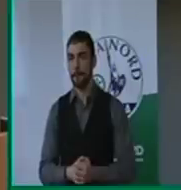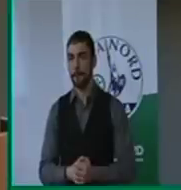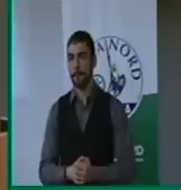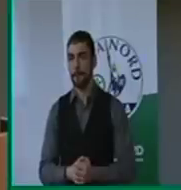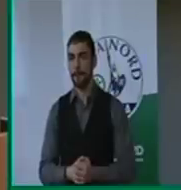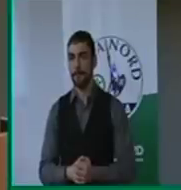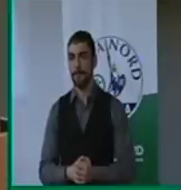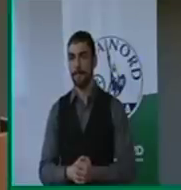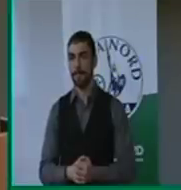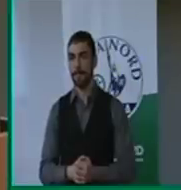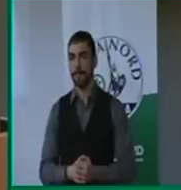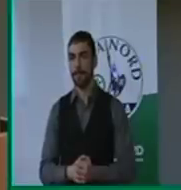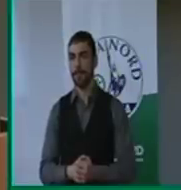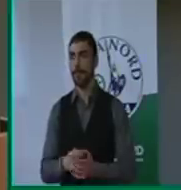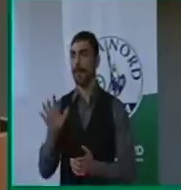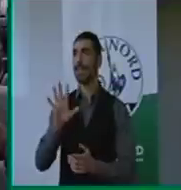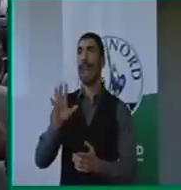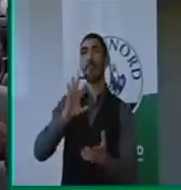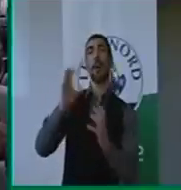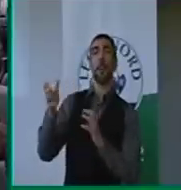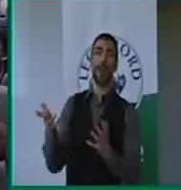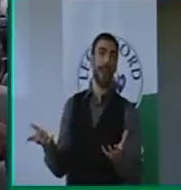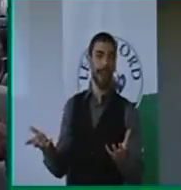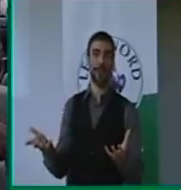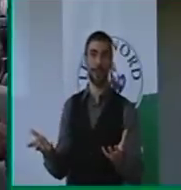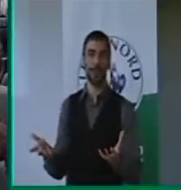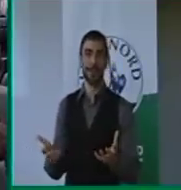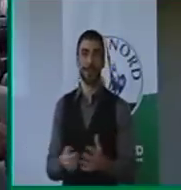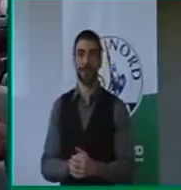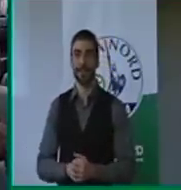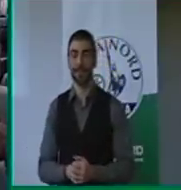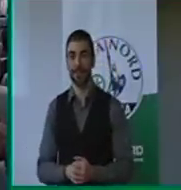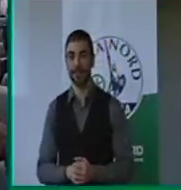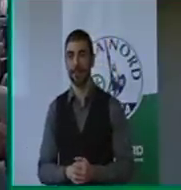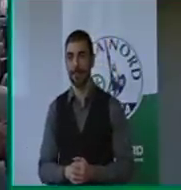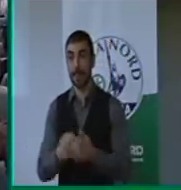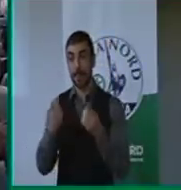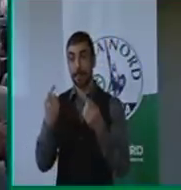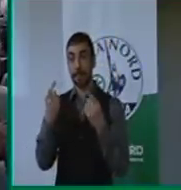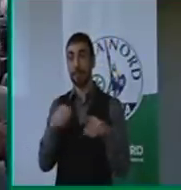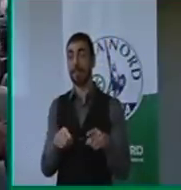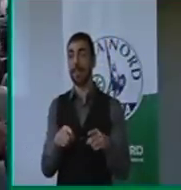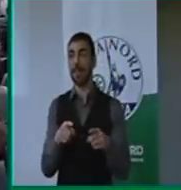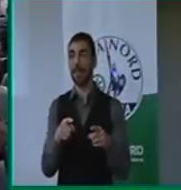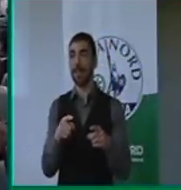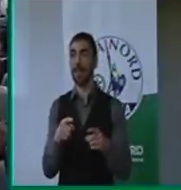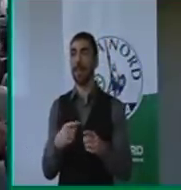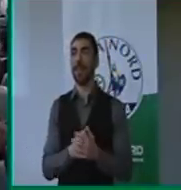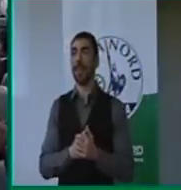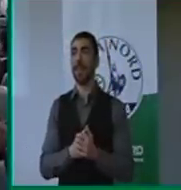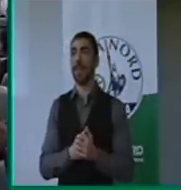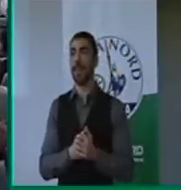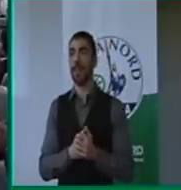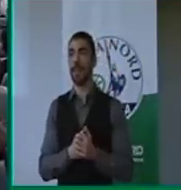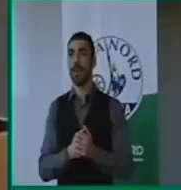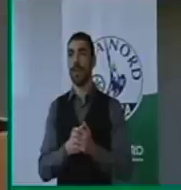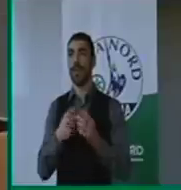cambiato sembra complicato ma ci proviamo questa cosa tra l'altro Ecco io adesso faccio